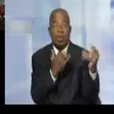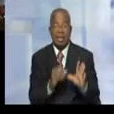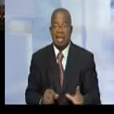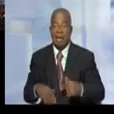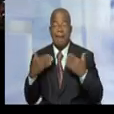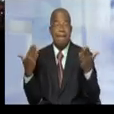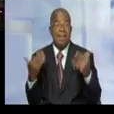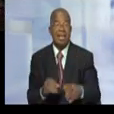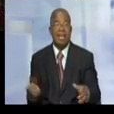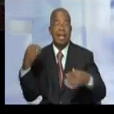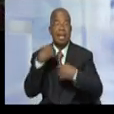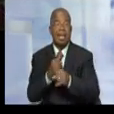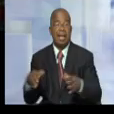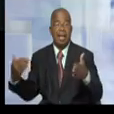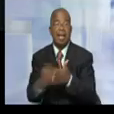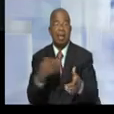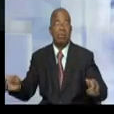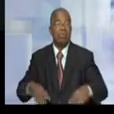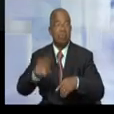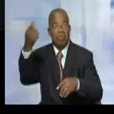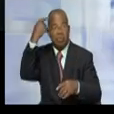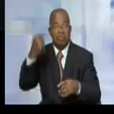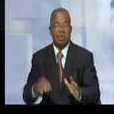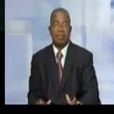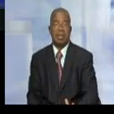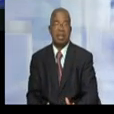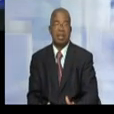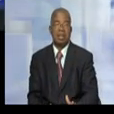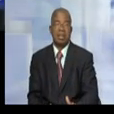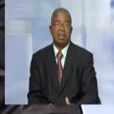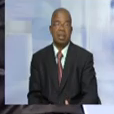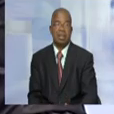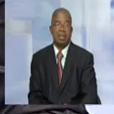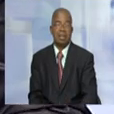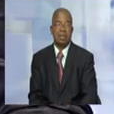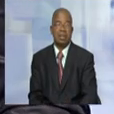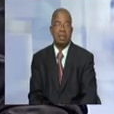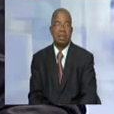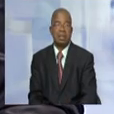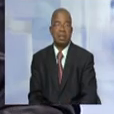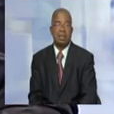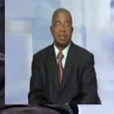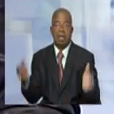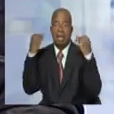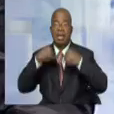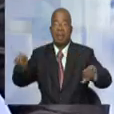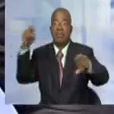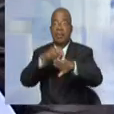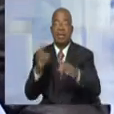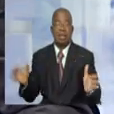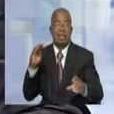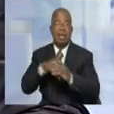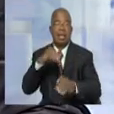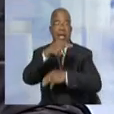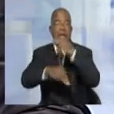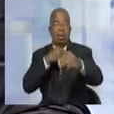justement été lancé contre l'ancien président Viktor Yanukovych, qui est introuvable. Des informations brèves dans le monde